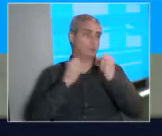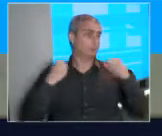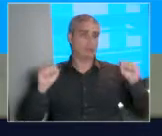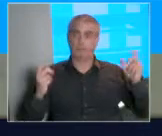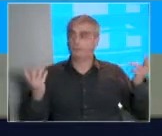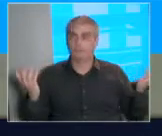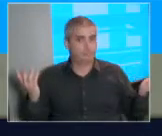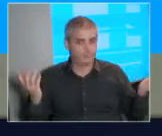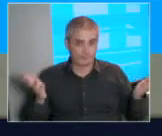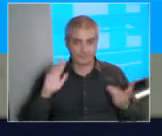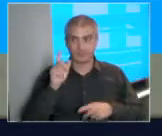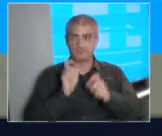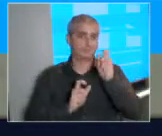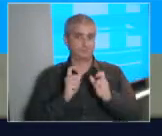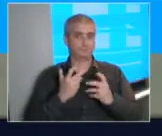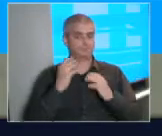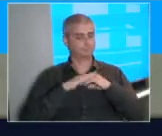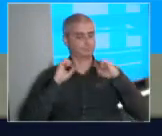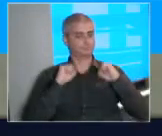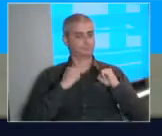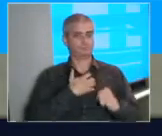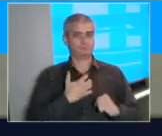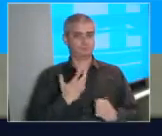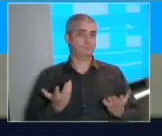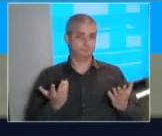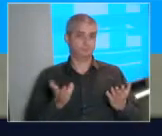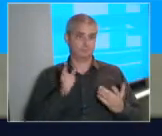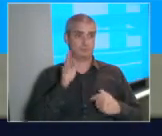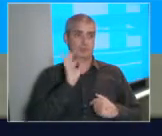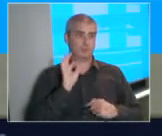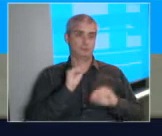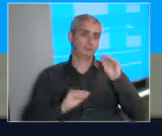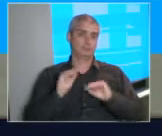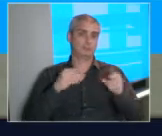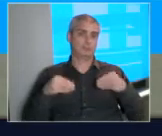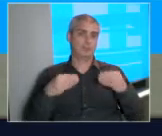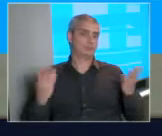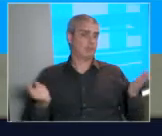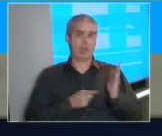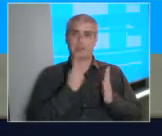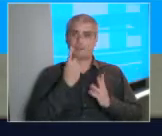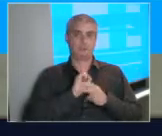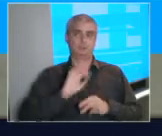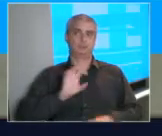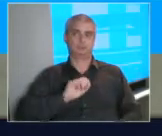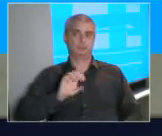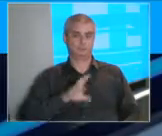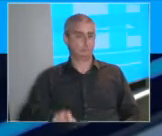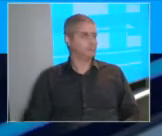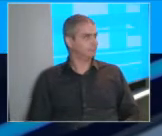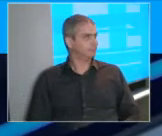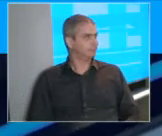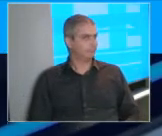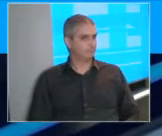החילונית, גם האוכלוסייה המבוססת, העמידה, עדיין צורכת פלסטיק חד פעמי. דוקטור